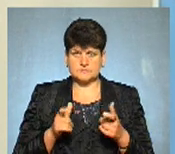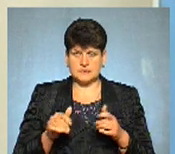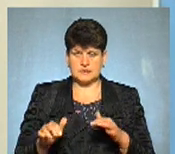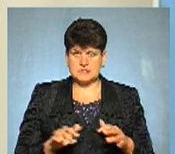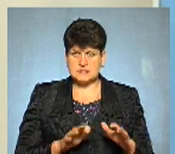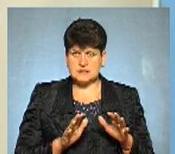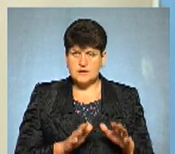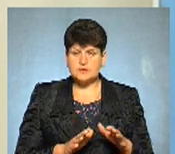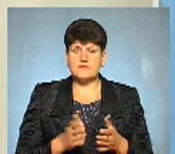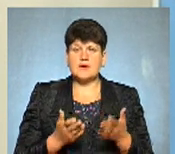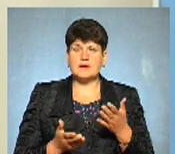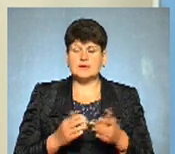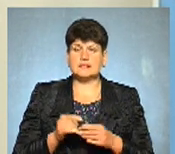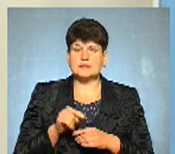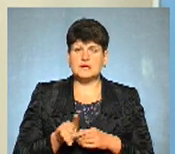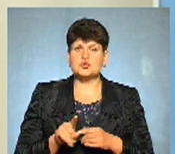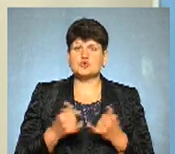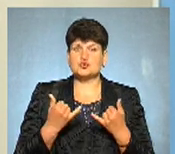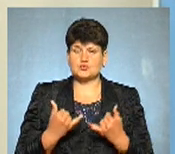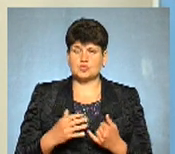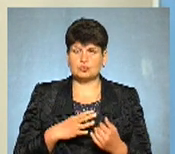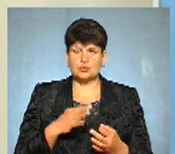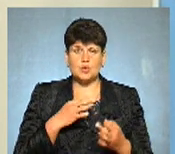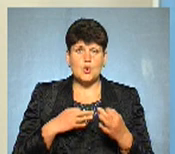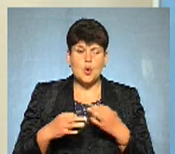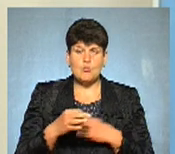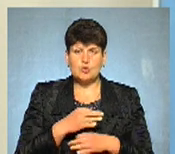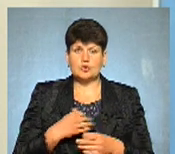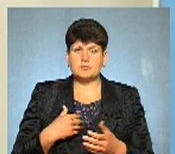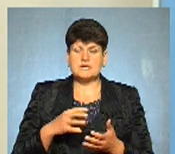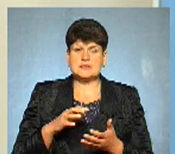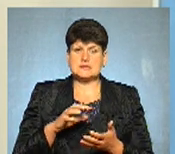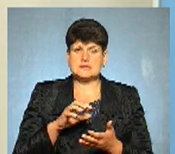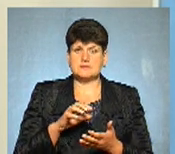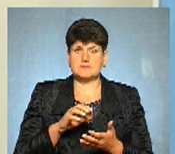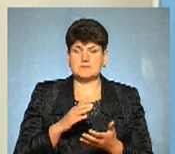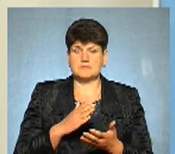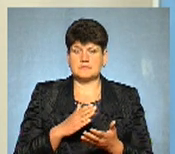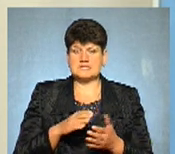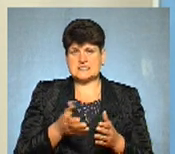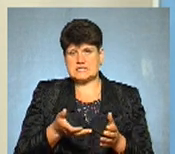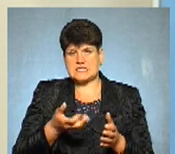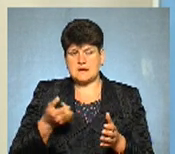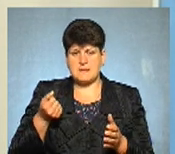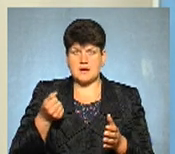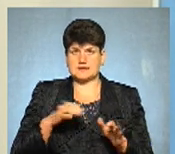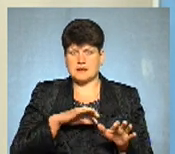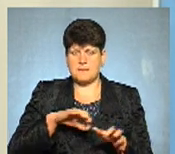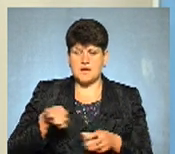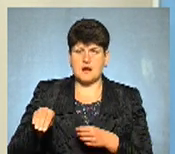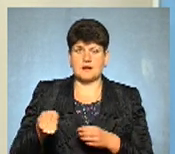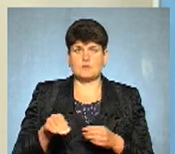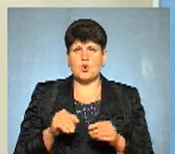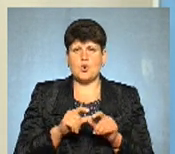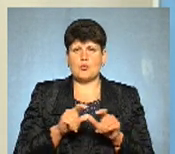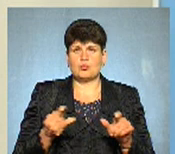заходів. Але те, що сьогодні було обговорено, ми знімаємо вже, наприклад, пости поліції, які в Почаєві будуть зняті, які зняті в